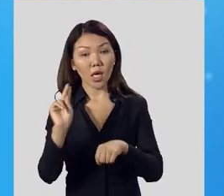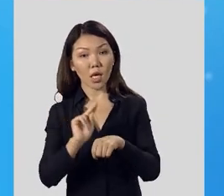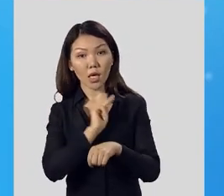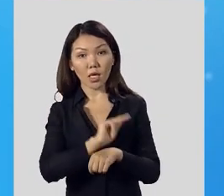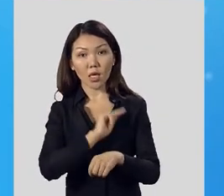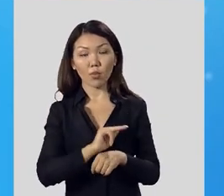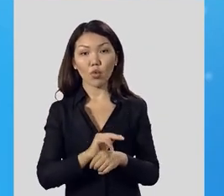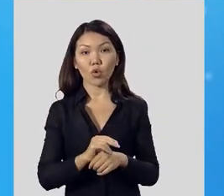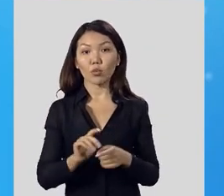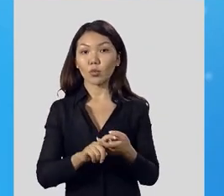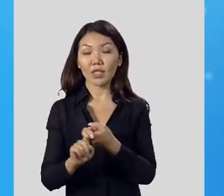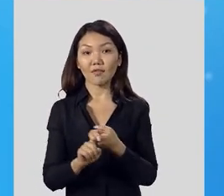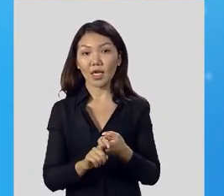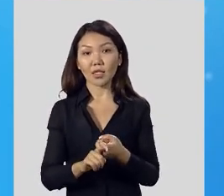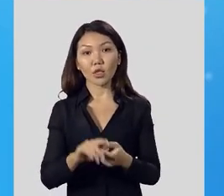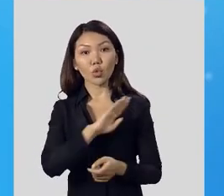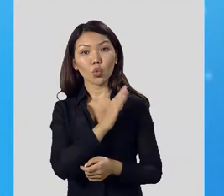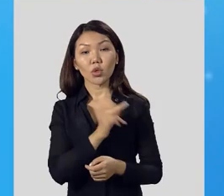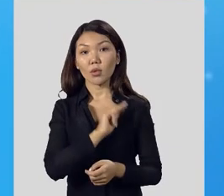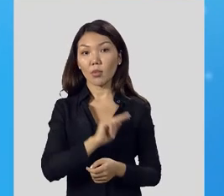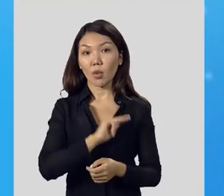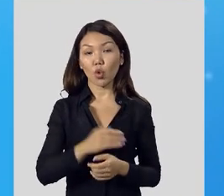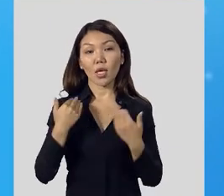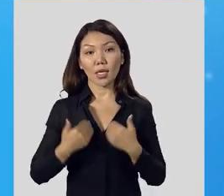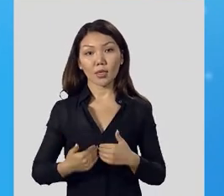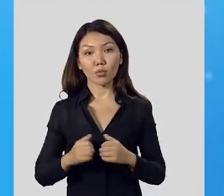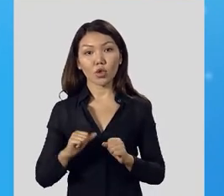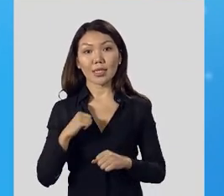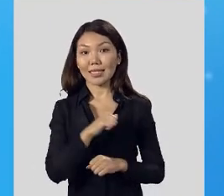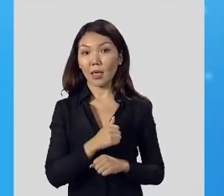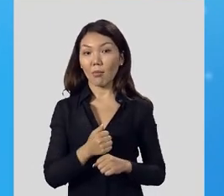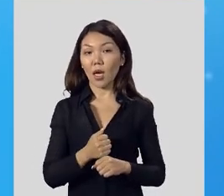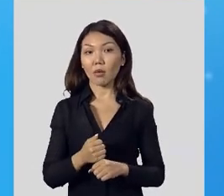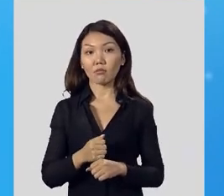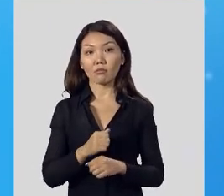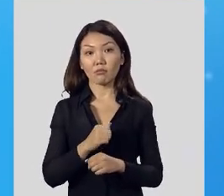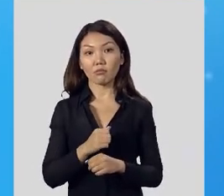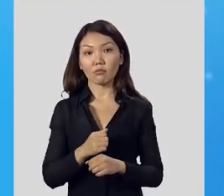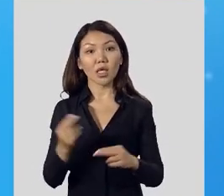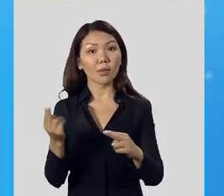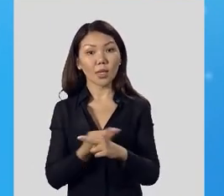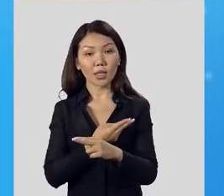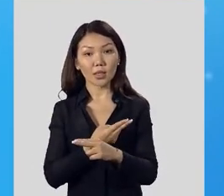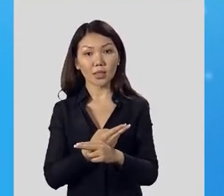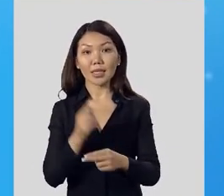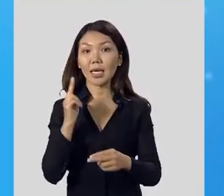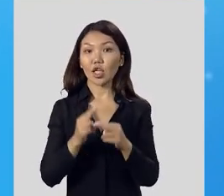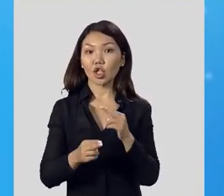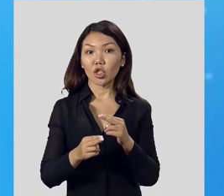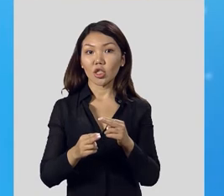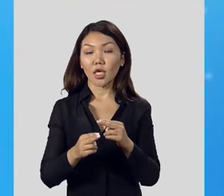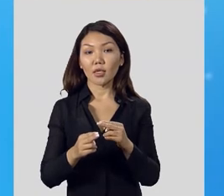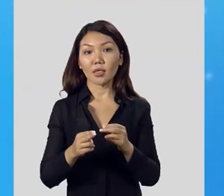роста организма и может пройти сама собой с окончанием подросткового периода,